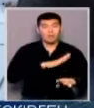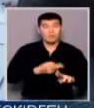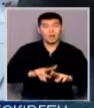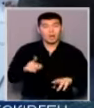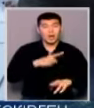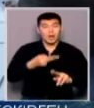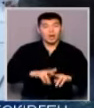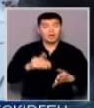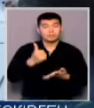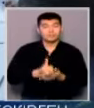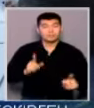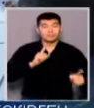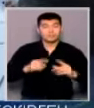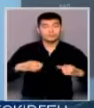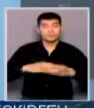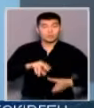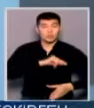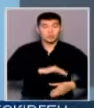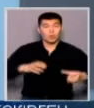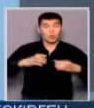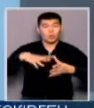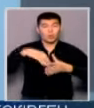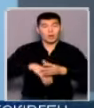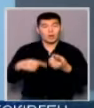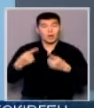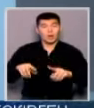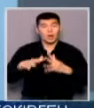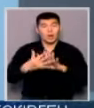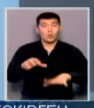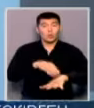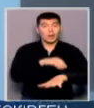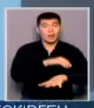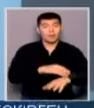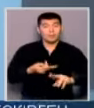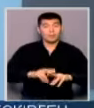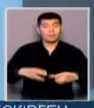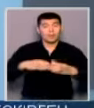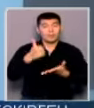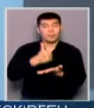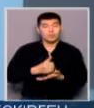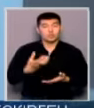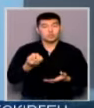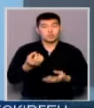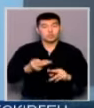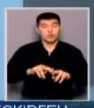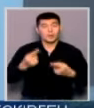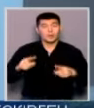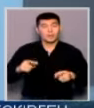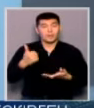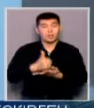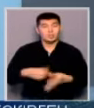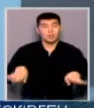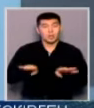Айта кетейік, басқосуға ведомствоаралық жұмыс тобының мүшелерінен бөлек аудан әкімдері, аппарат басшылары және облыстық басқарма басшылары